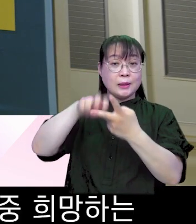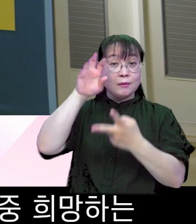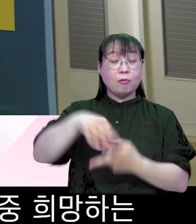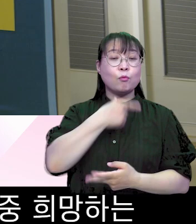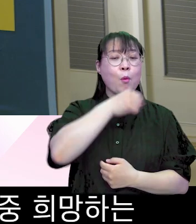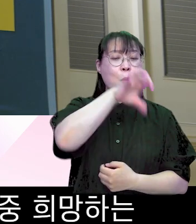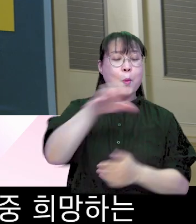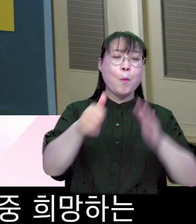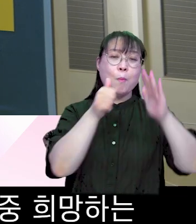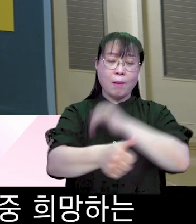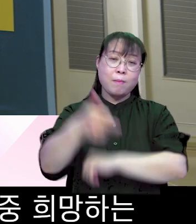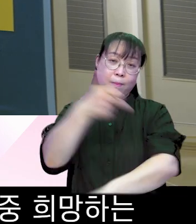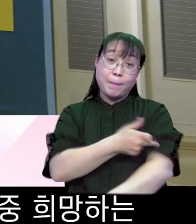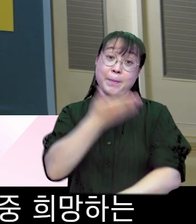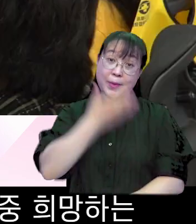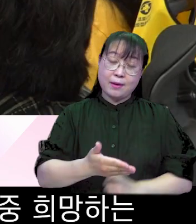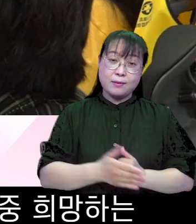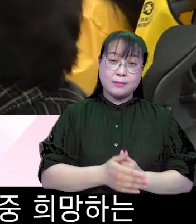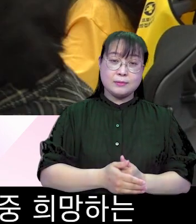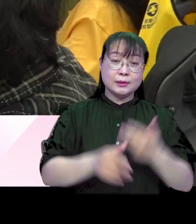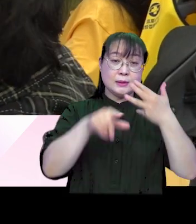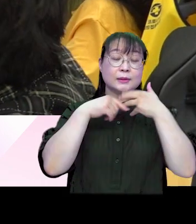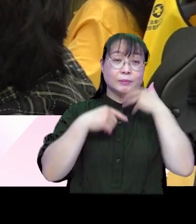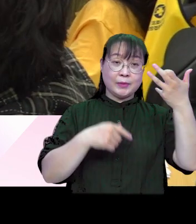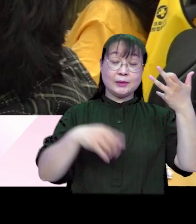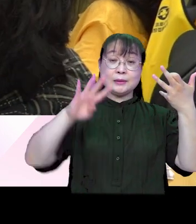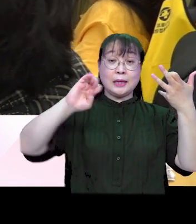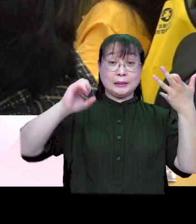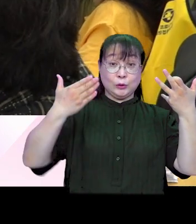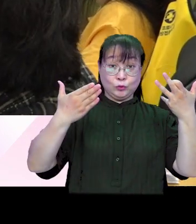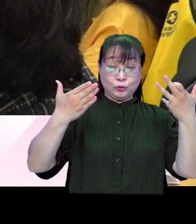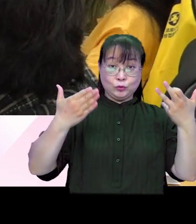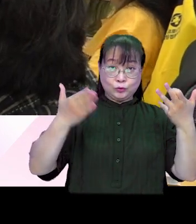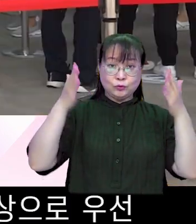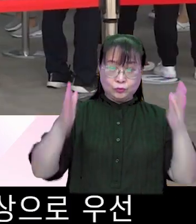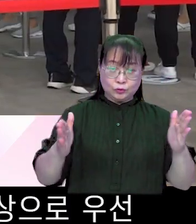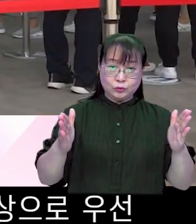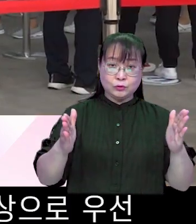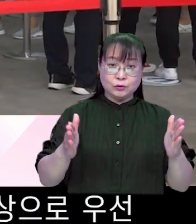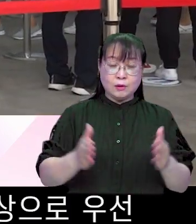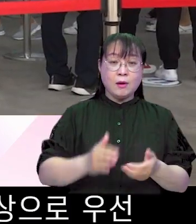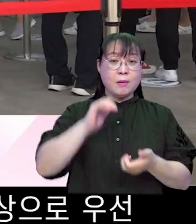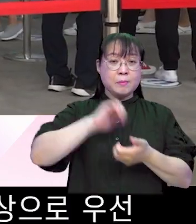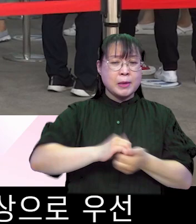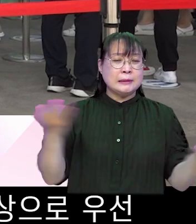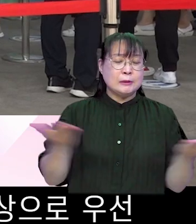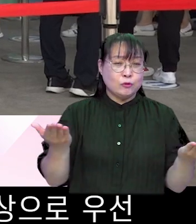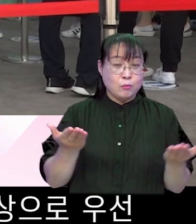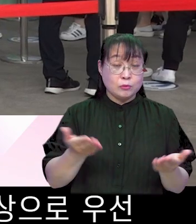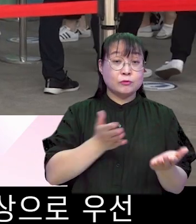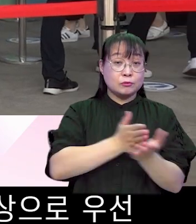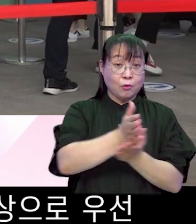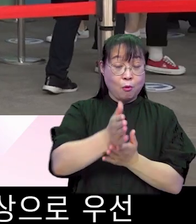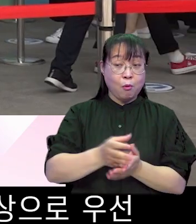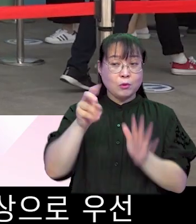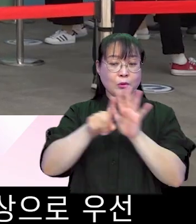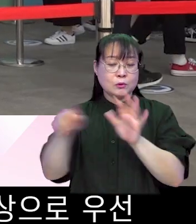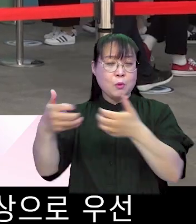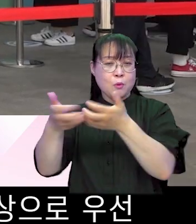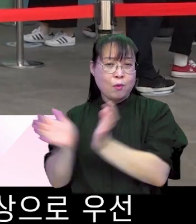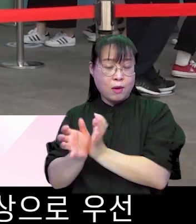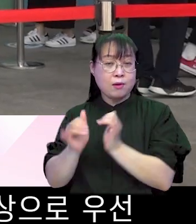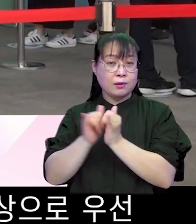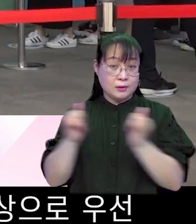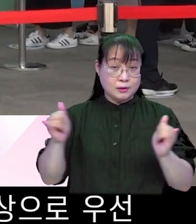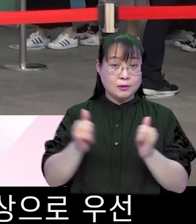의료기관과 예방접종센터 중 희망하는 기관에 방문해 접종할 수 있습니다. 18세에서 49세 연령층 중